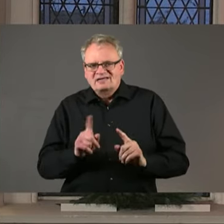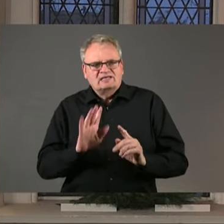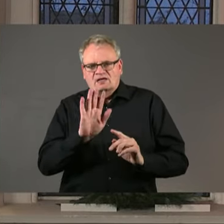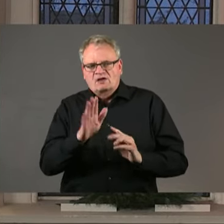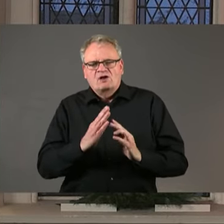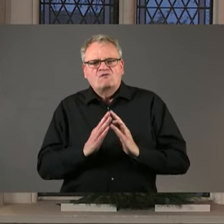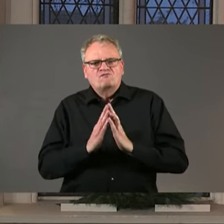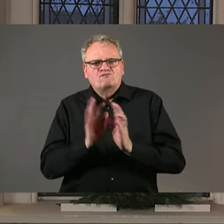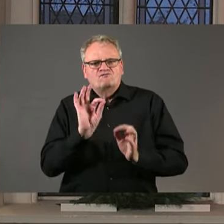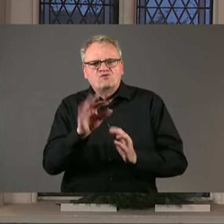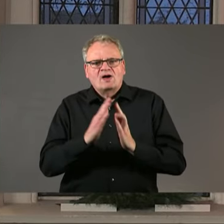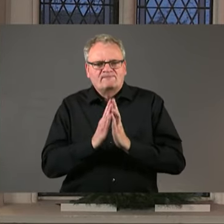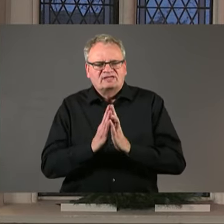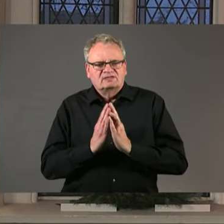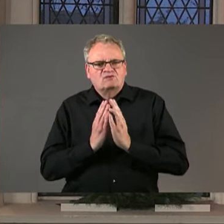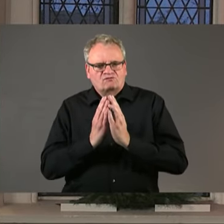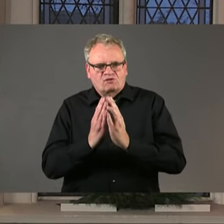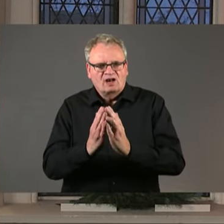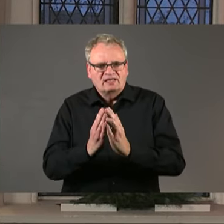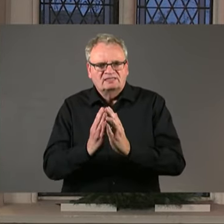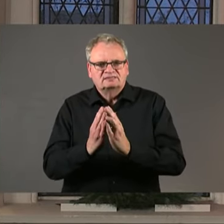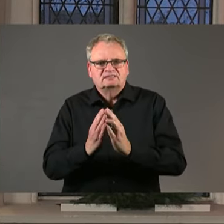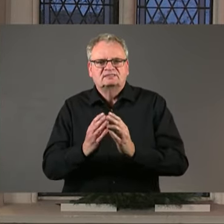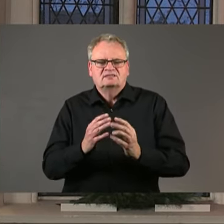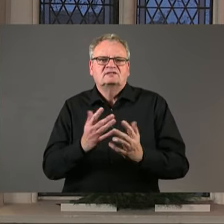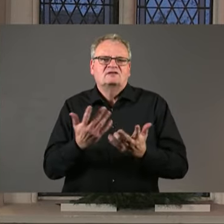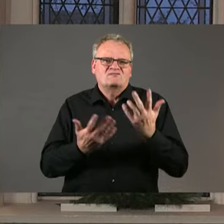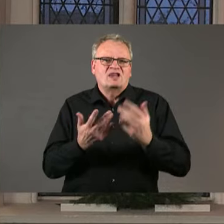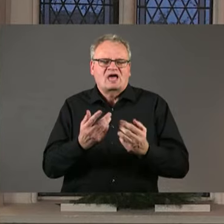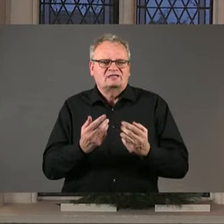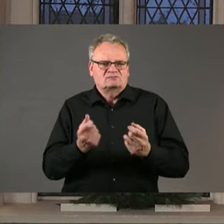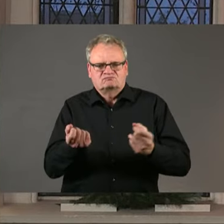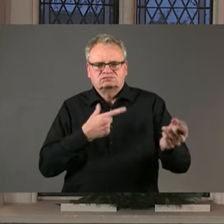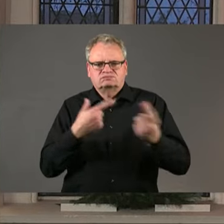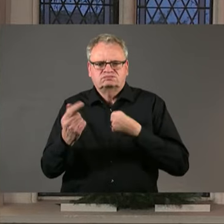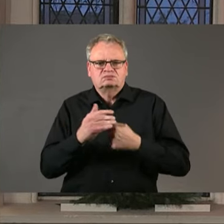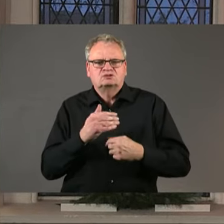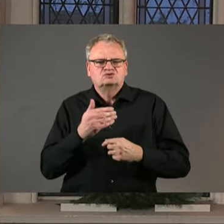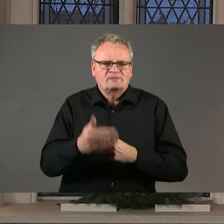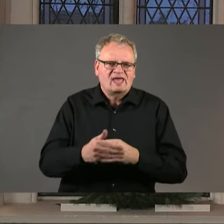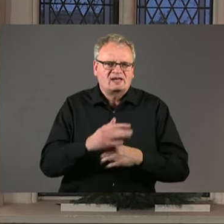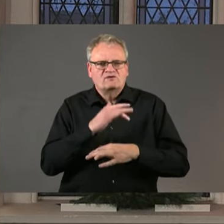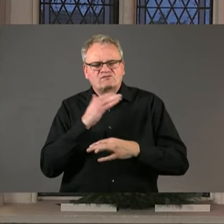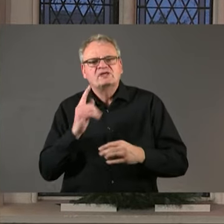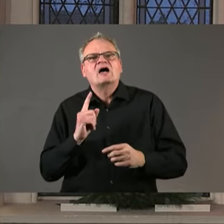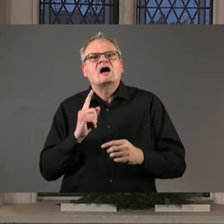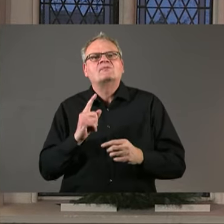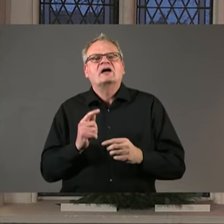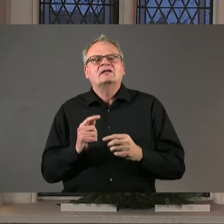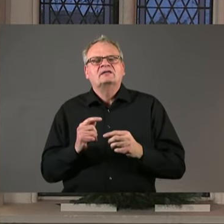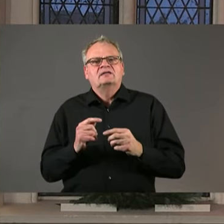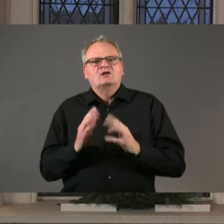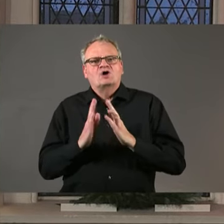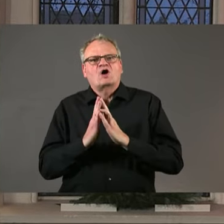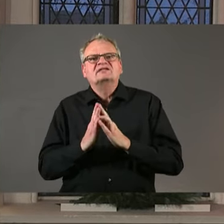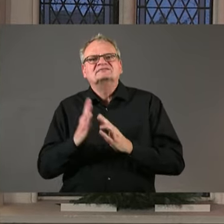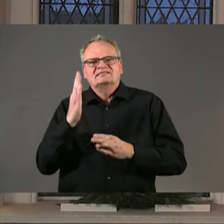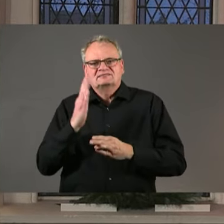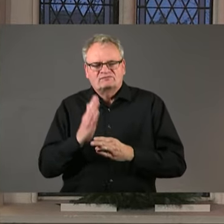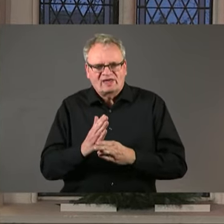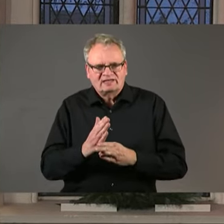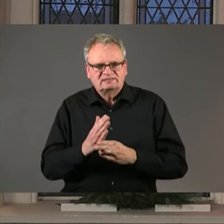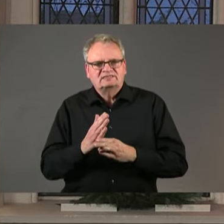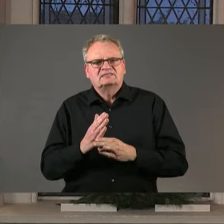worden sein, dann ist sie für das Chat-Team wahrscheinlich etwas zu spät angekommen. Aber im Anschluss bleiben wir hier in der Kapelle zusammen und bringen